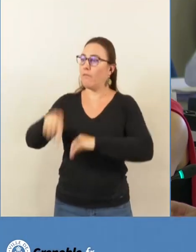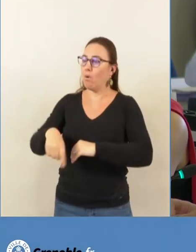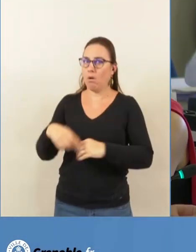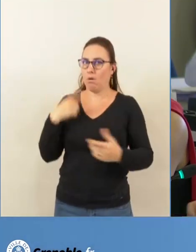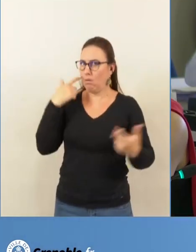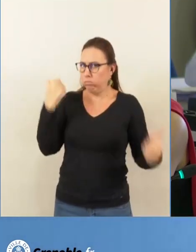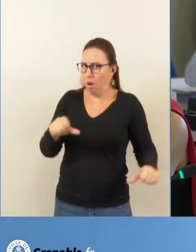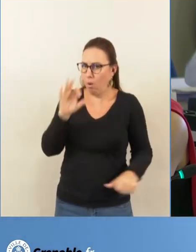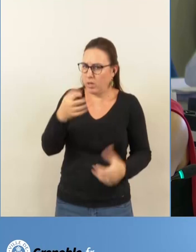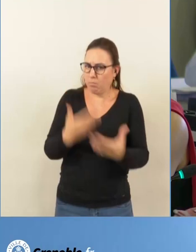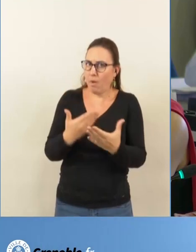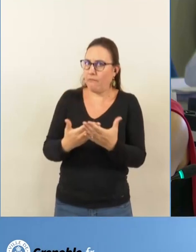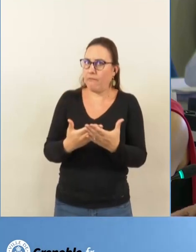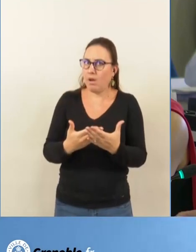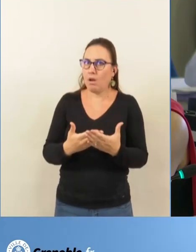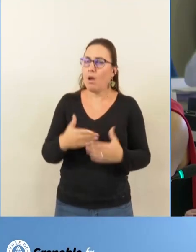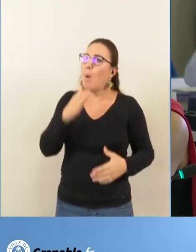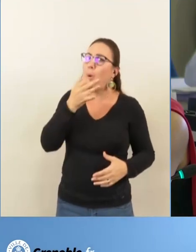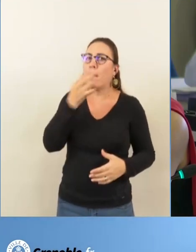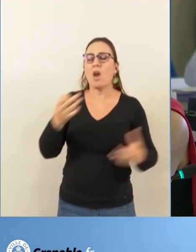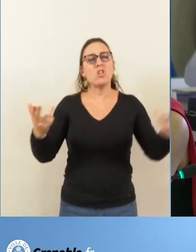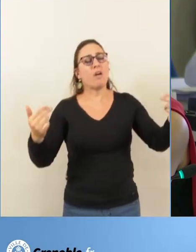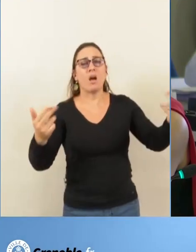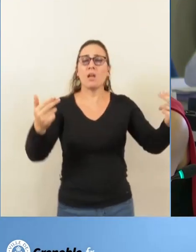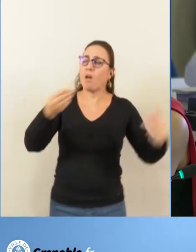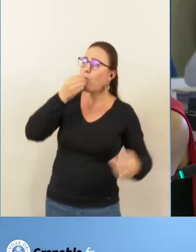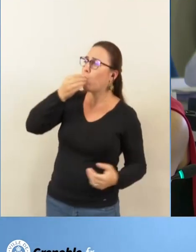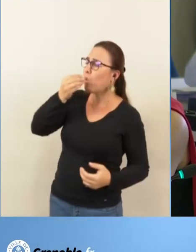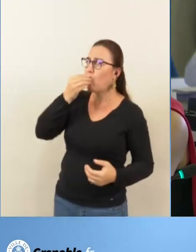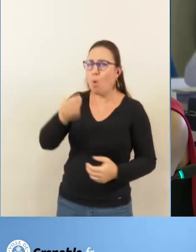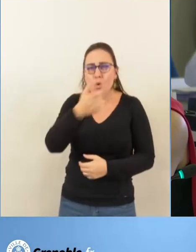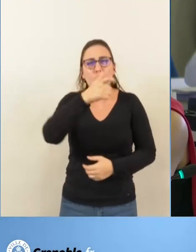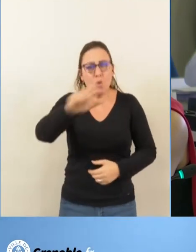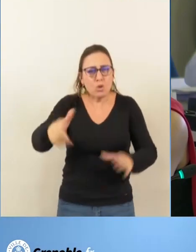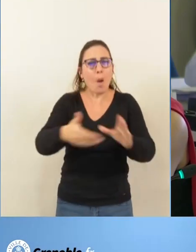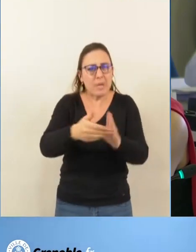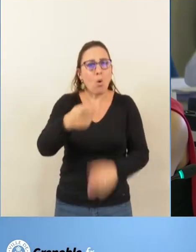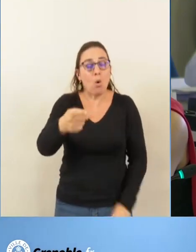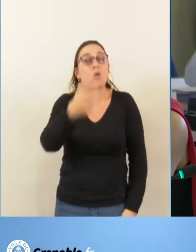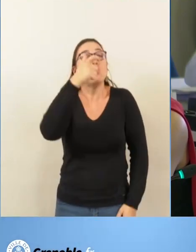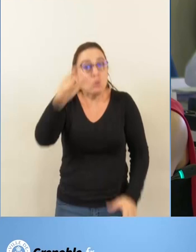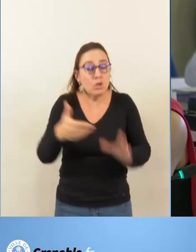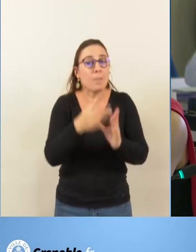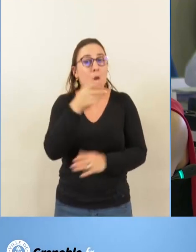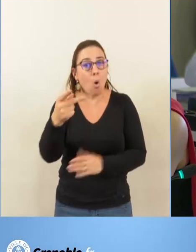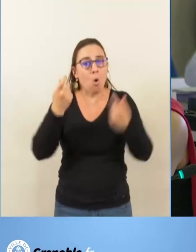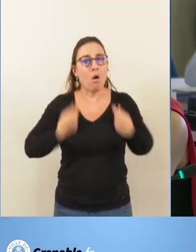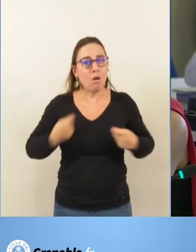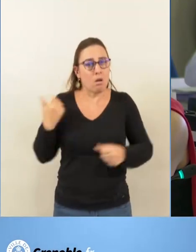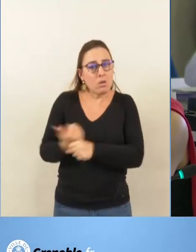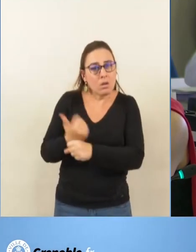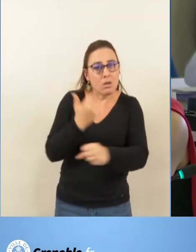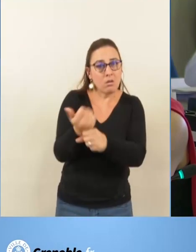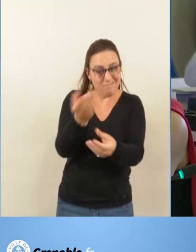en est donc ce que je veux dire c'est qu'à un moment vous pouvez pas dire que tout va bien dans le meilleur des mondes 200000 euros 200000 euros sont dépensés chaque année